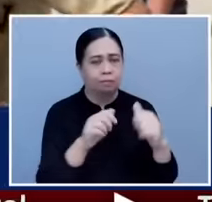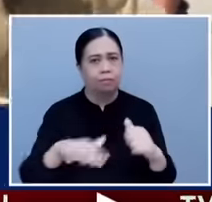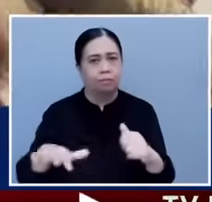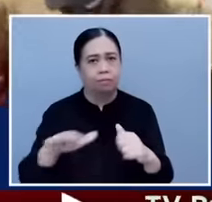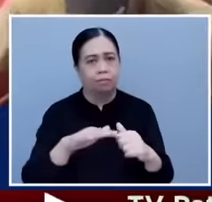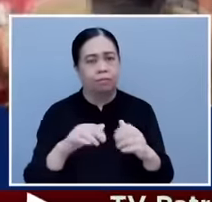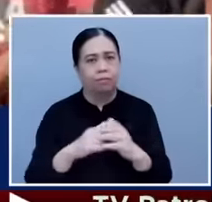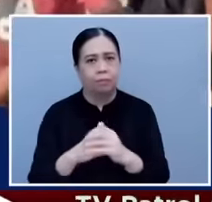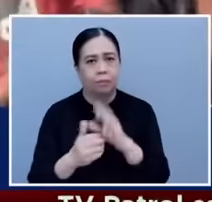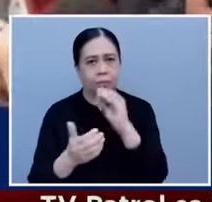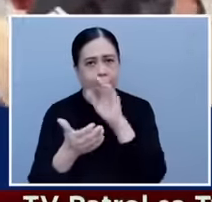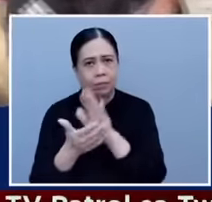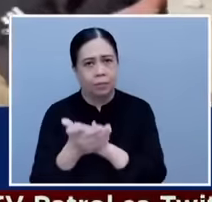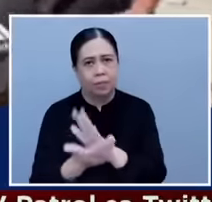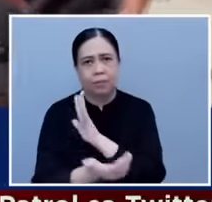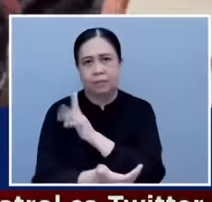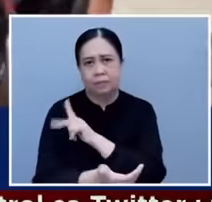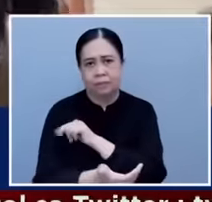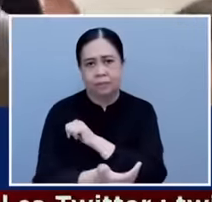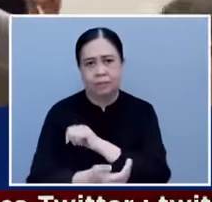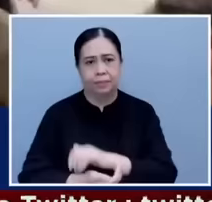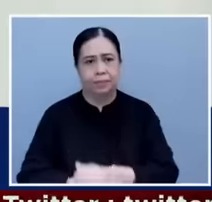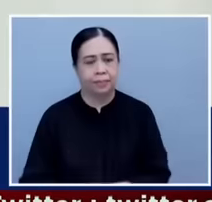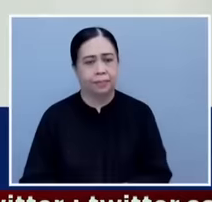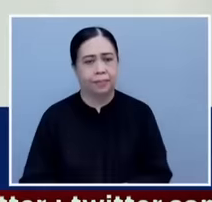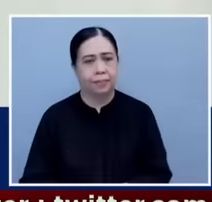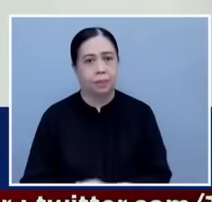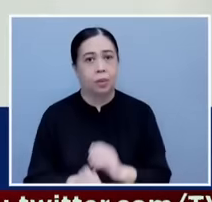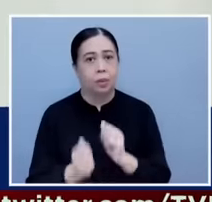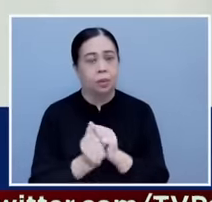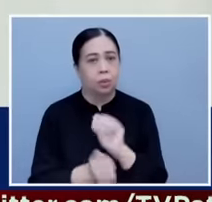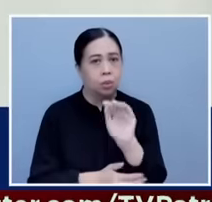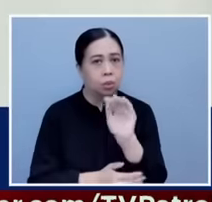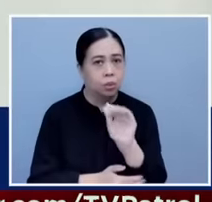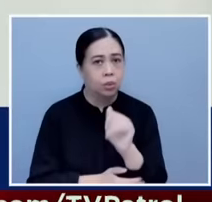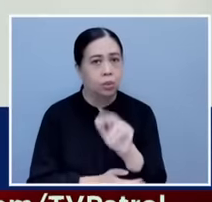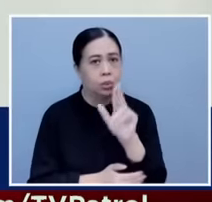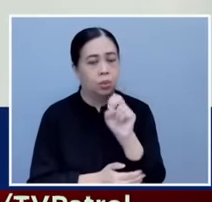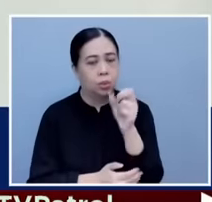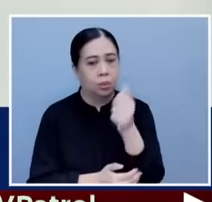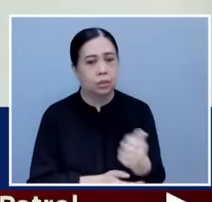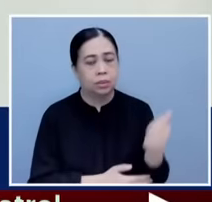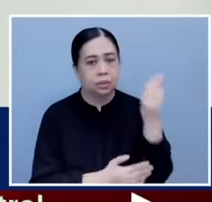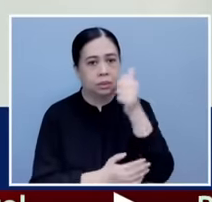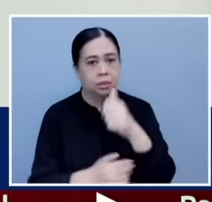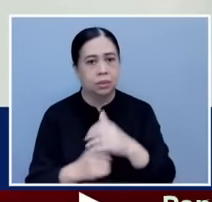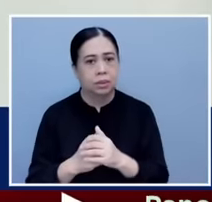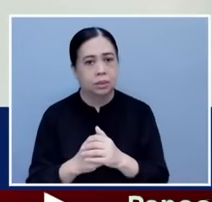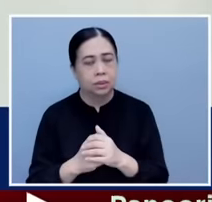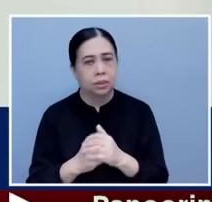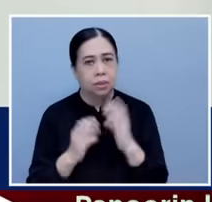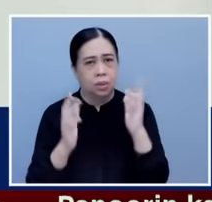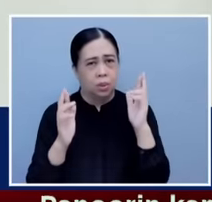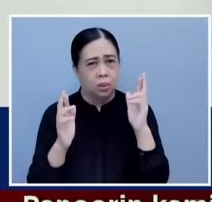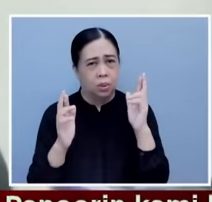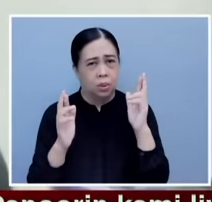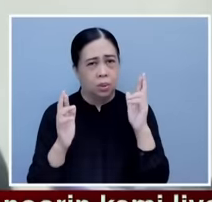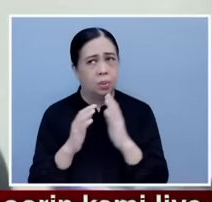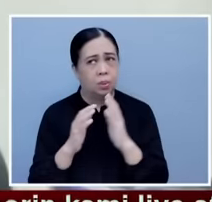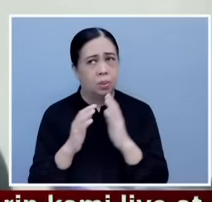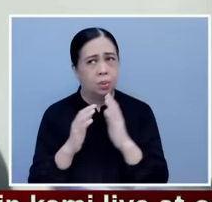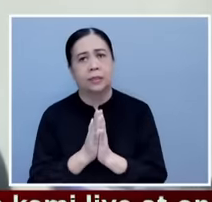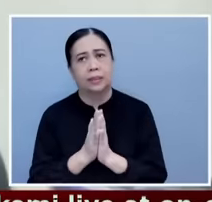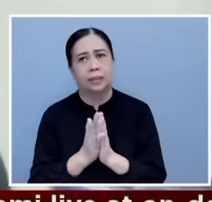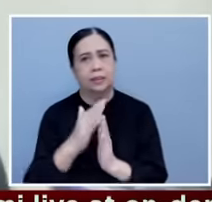mga asawang Palestino. We joined the call of the UN Secretary General, hopefully for